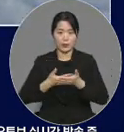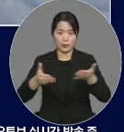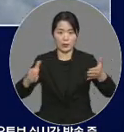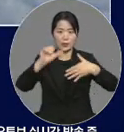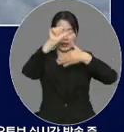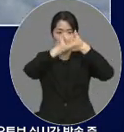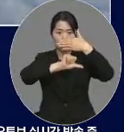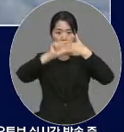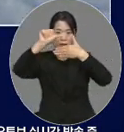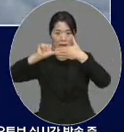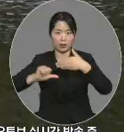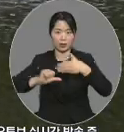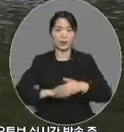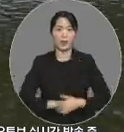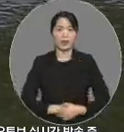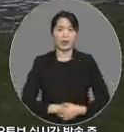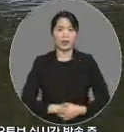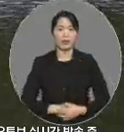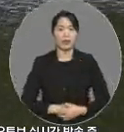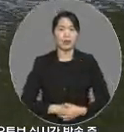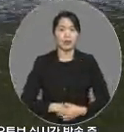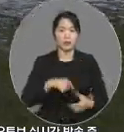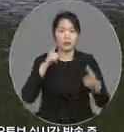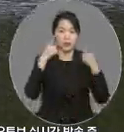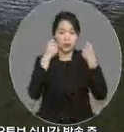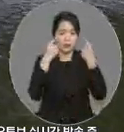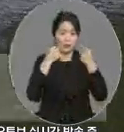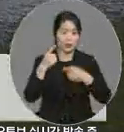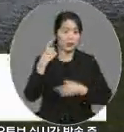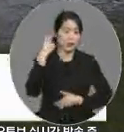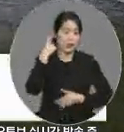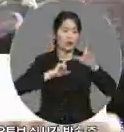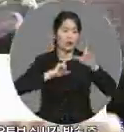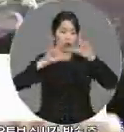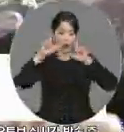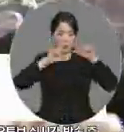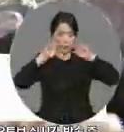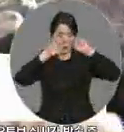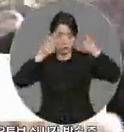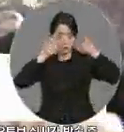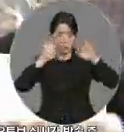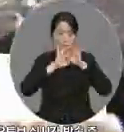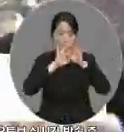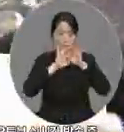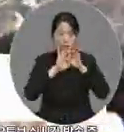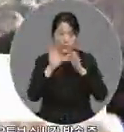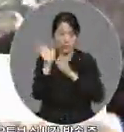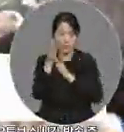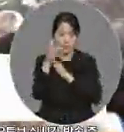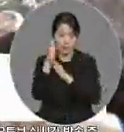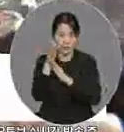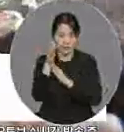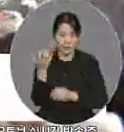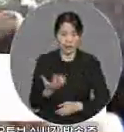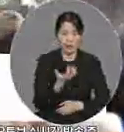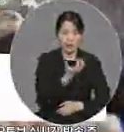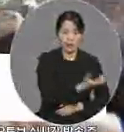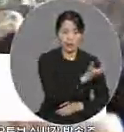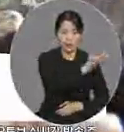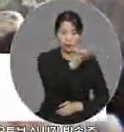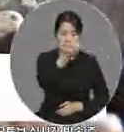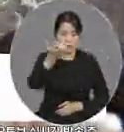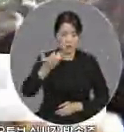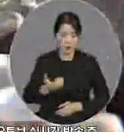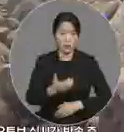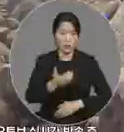2번 반복됩니다. 이 같은 이성 무늬 분석을 통해 연어의 회기 주기와 이동 경로 등을 분석한 첫